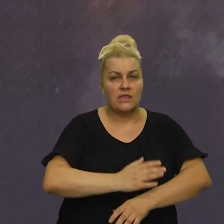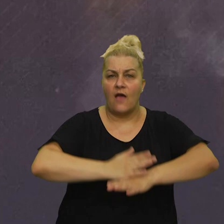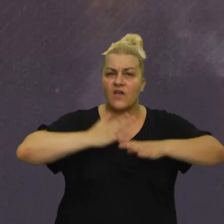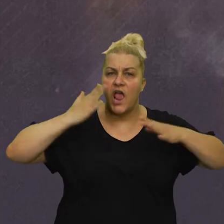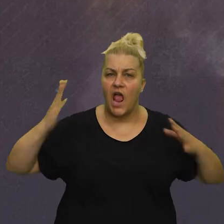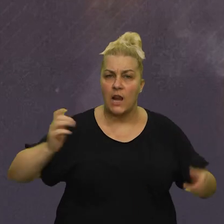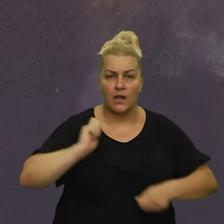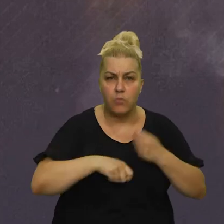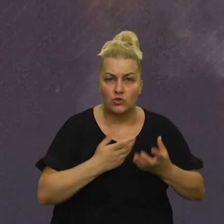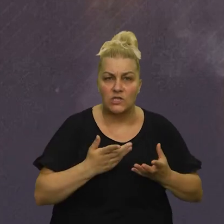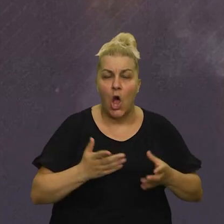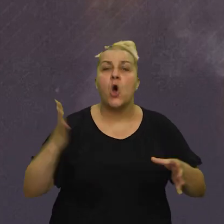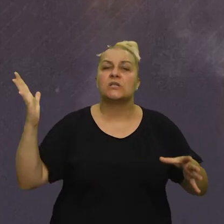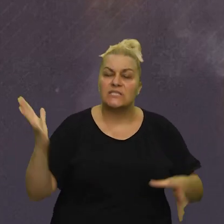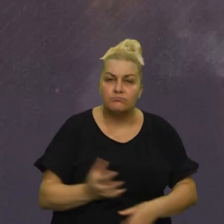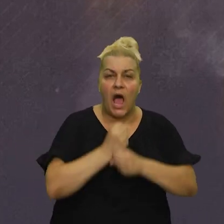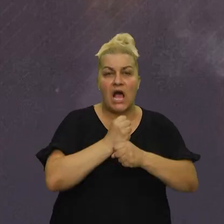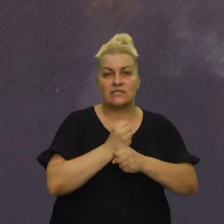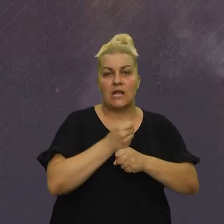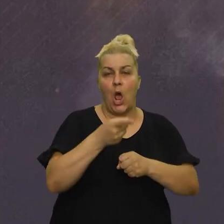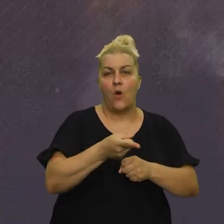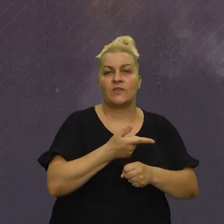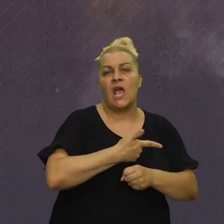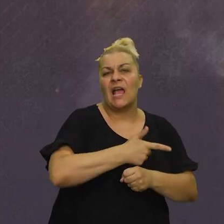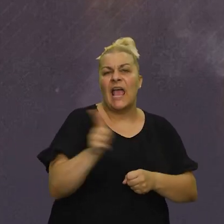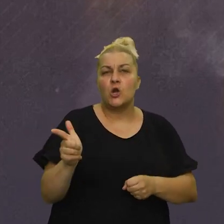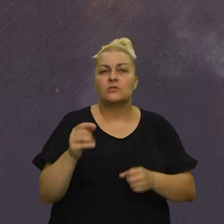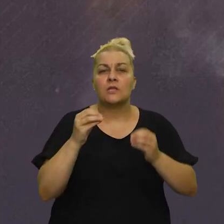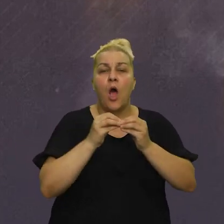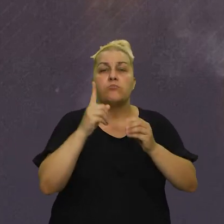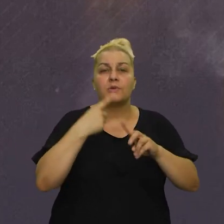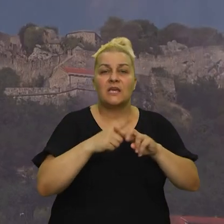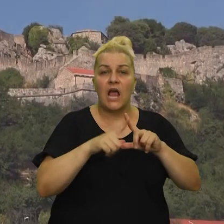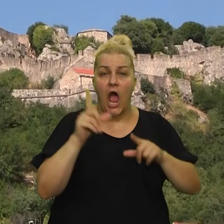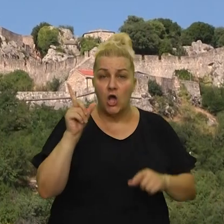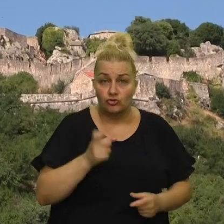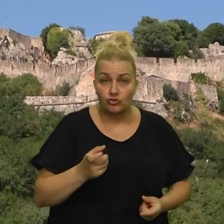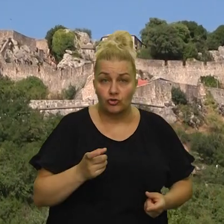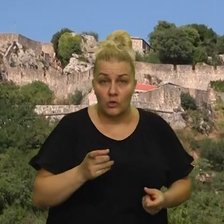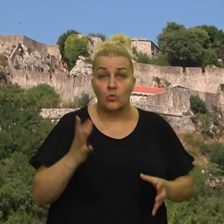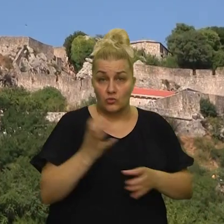veliki posao, znači spasila je tu genocid u Bihaću i